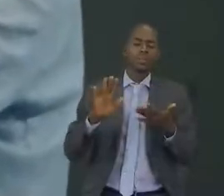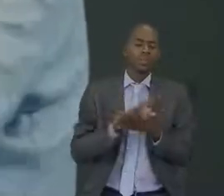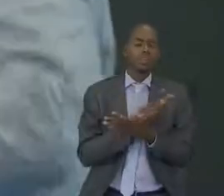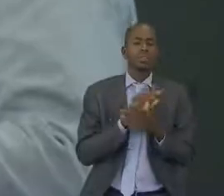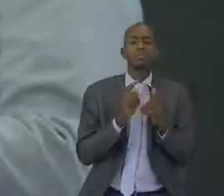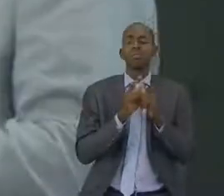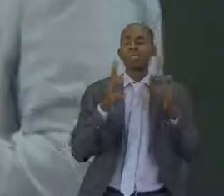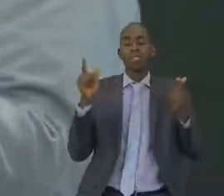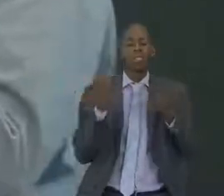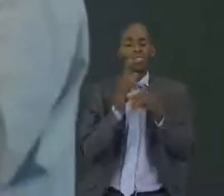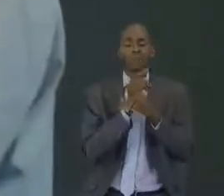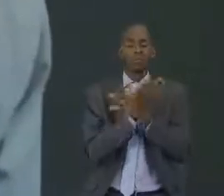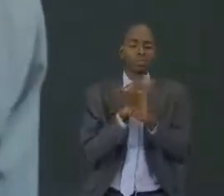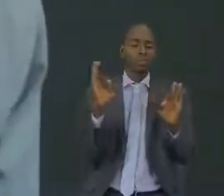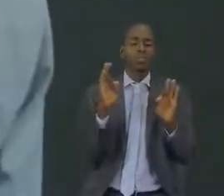surnaturelle.